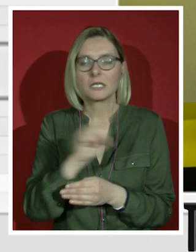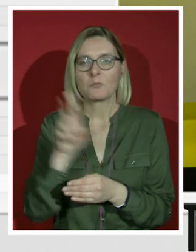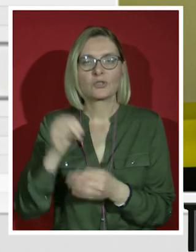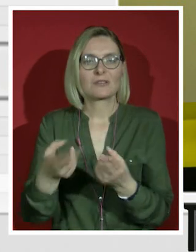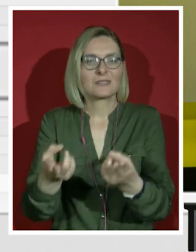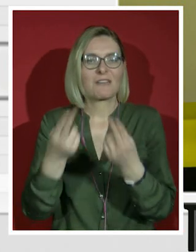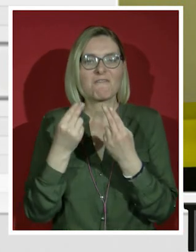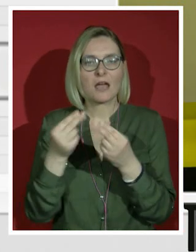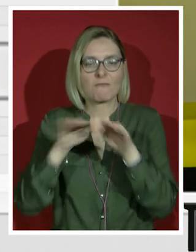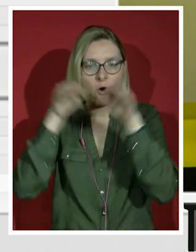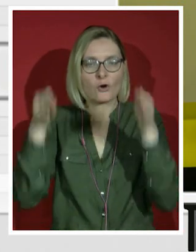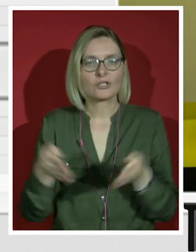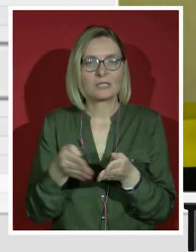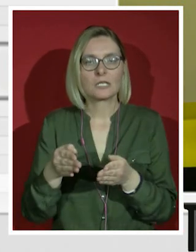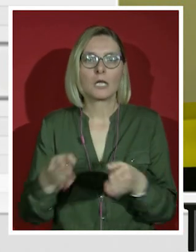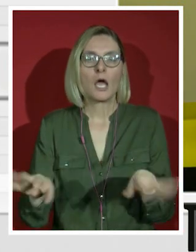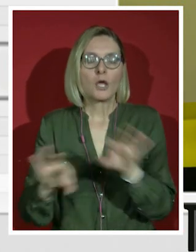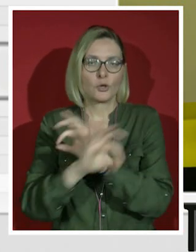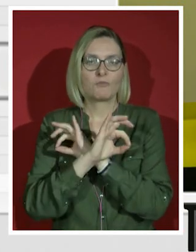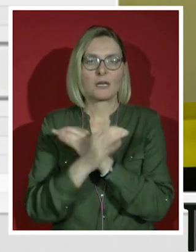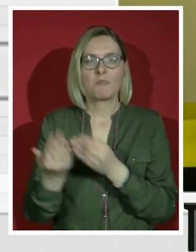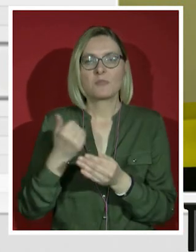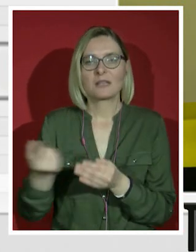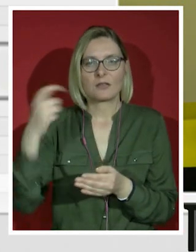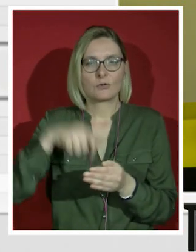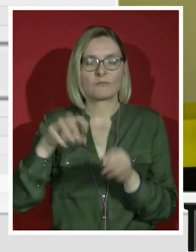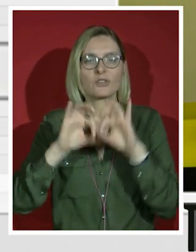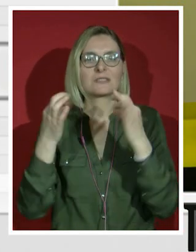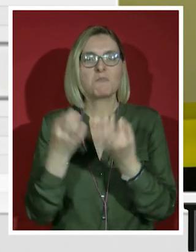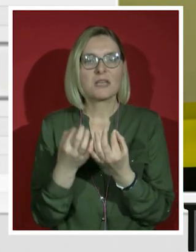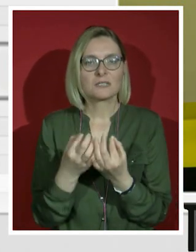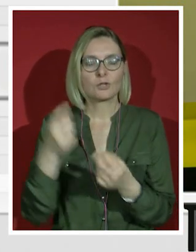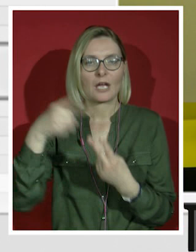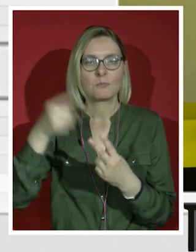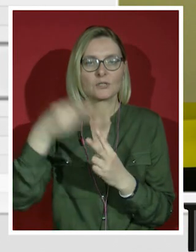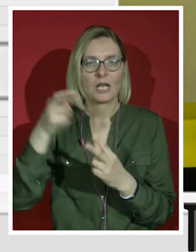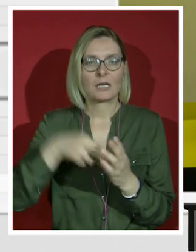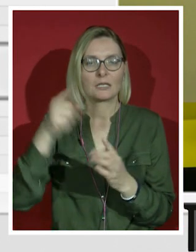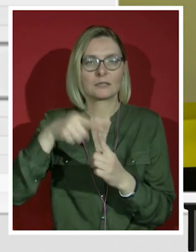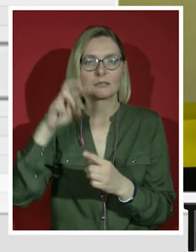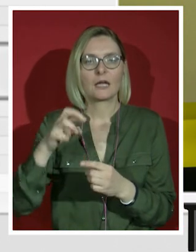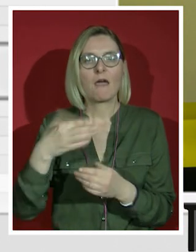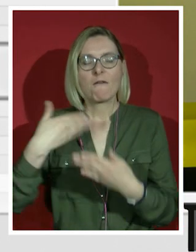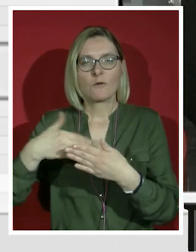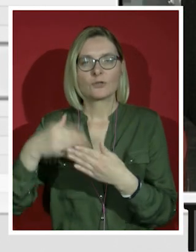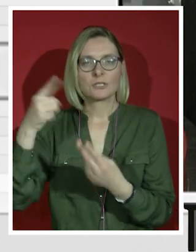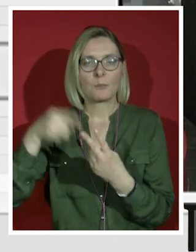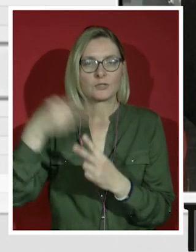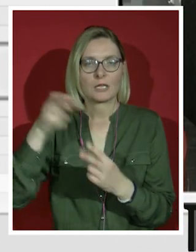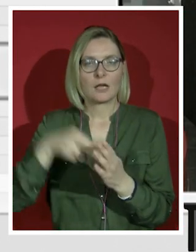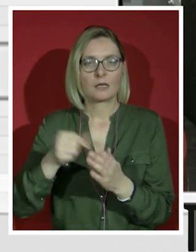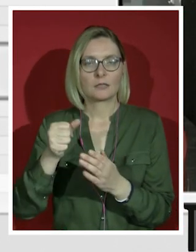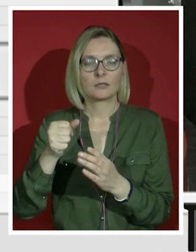фактички умираа пред да стигнат назад во семејството. Жално. Да. Во однос на пчеларите, можеме да се